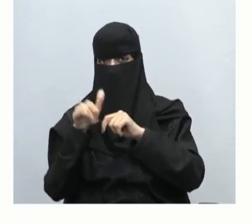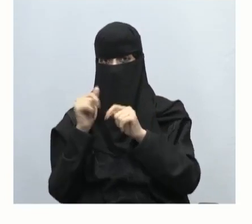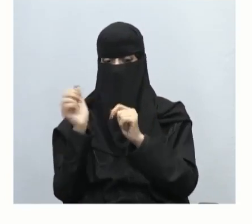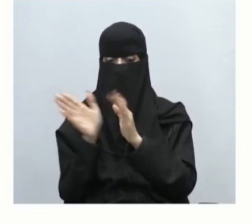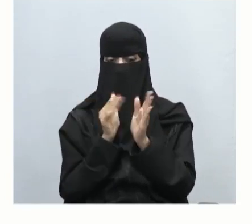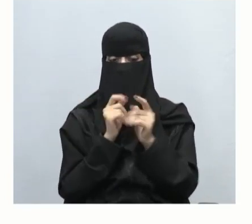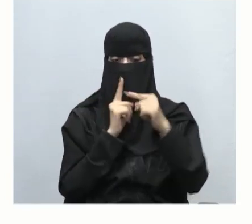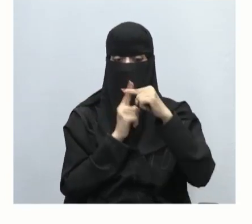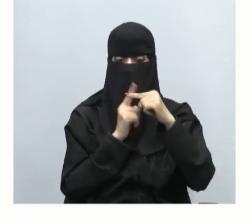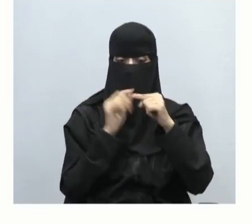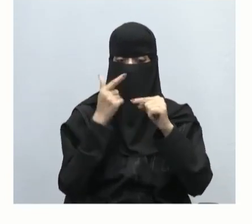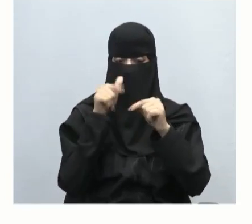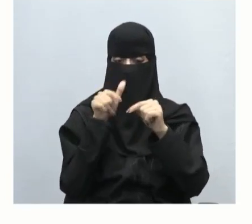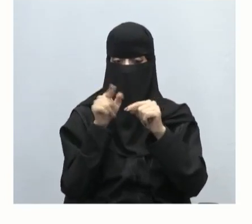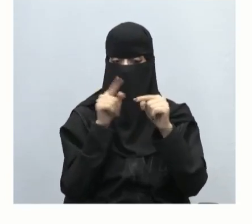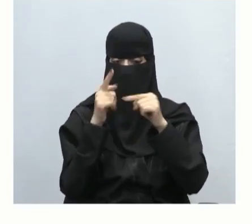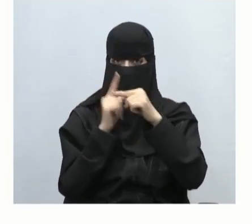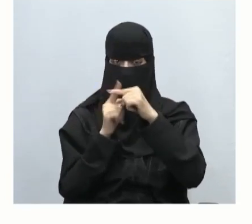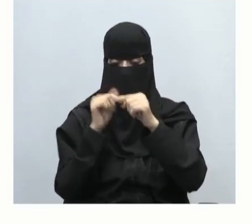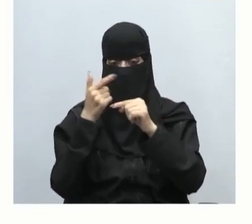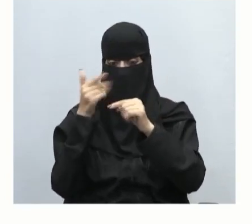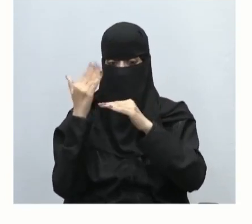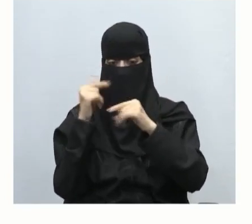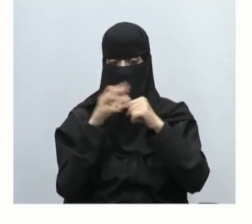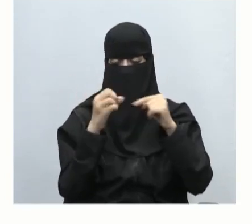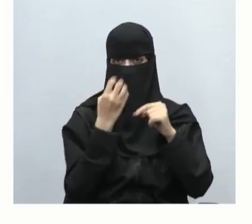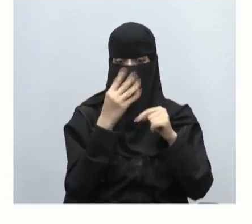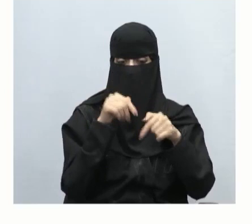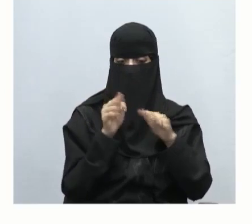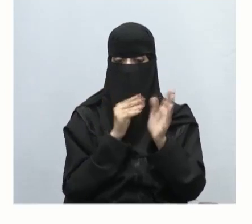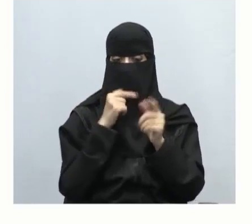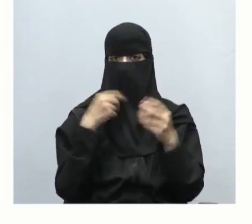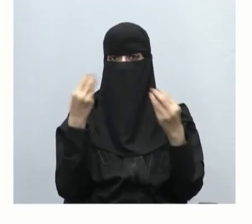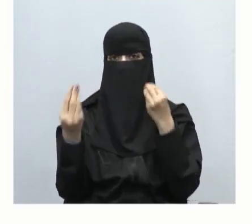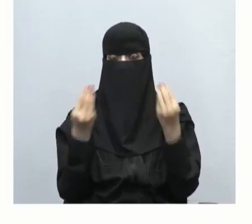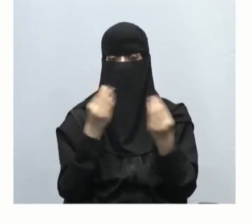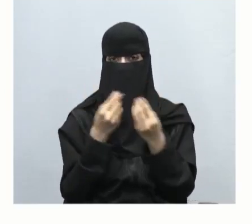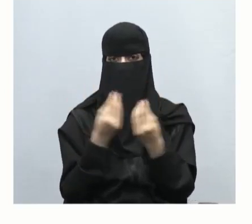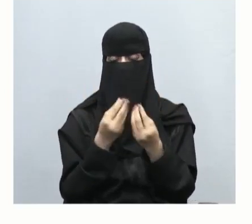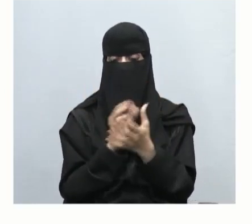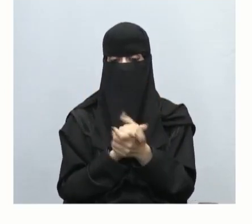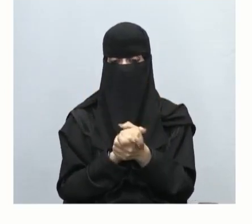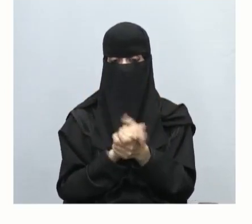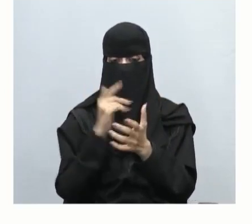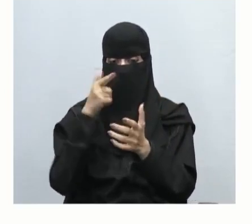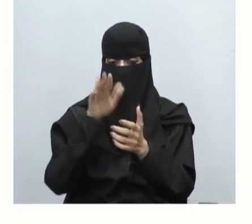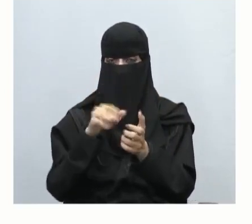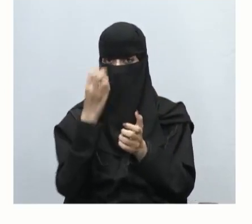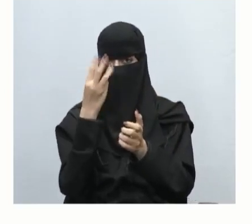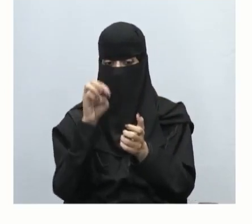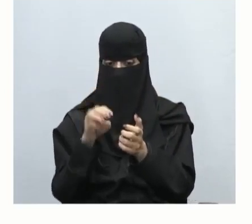نظيره الجمعي نظيره الجمعي او معكوسه هو العدد اربعه وما علينا الا ان نجمع هات القيمتين